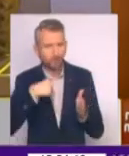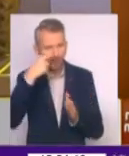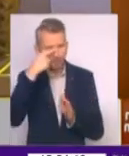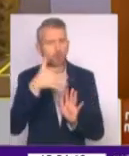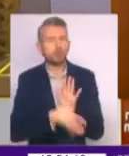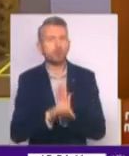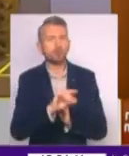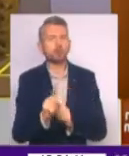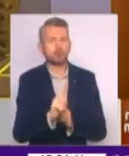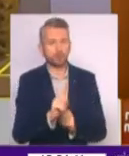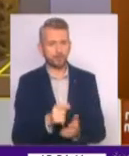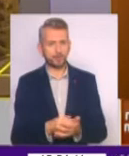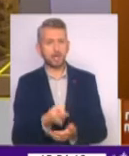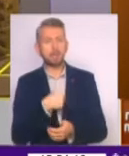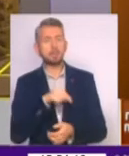так. Тому що ми там